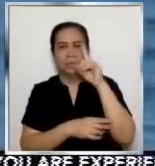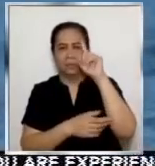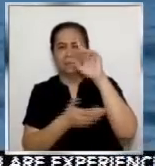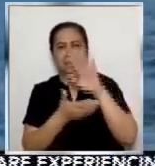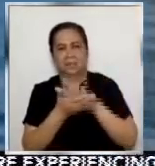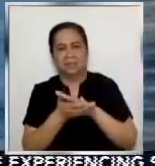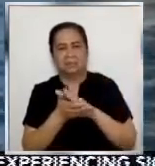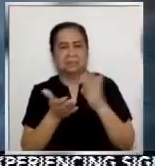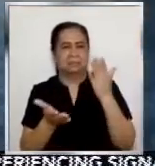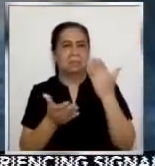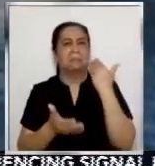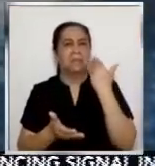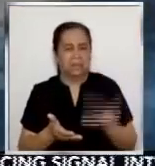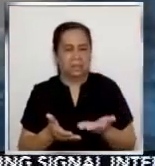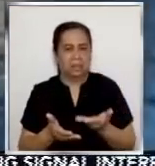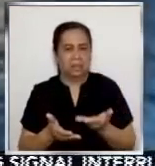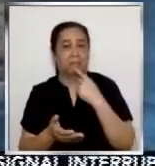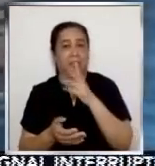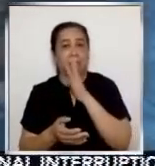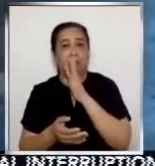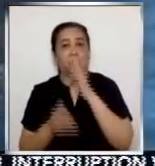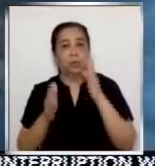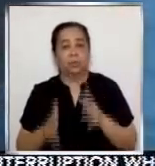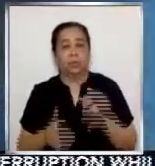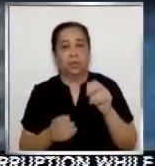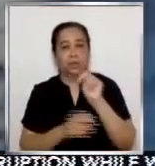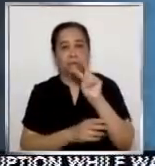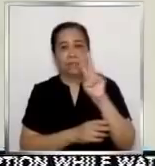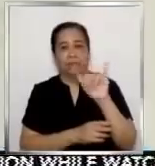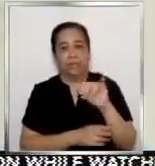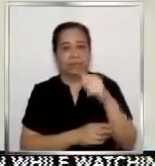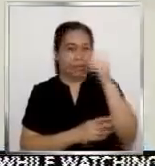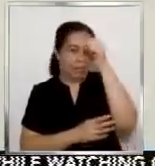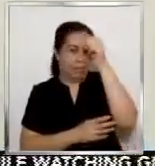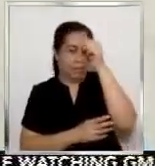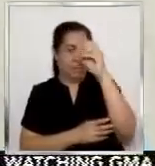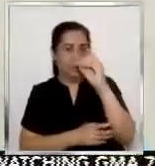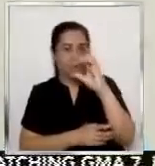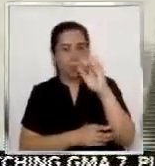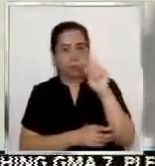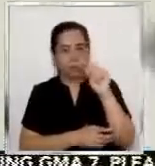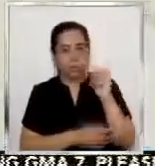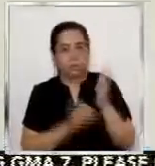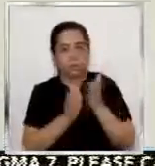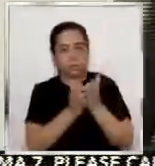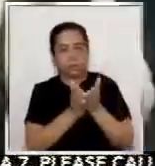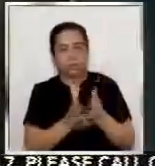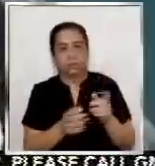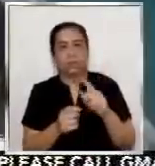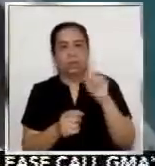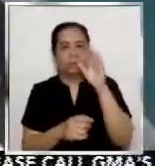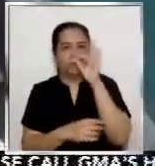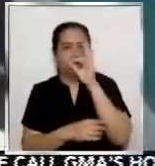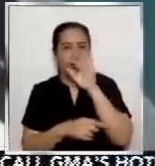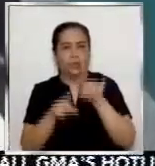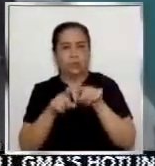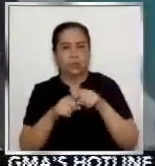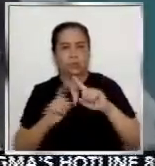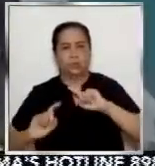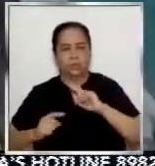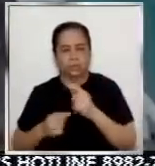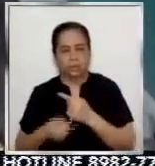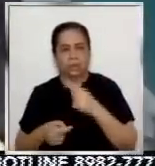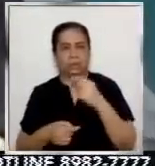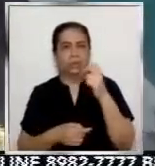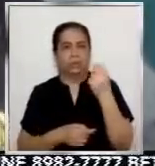na ayon sa tagapagsalita ng Navy ng Indian Ocean Nation. Isang Pinoy rin ang sugatan. Nasa 18 Pinoy at